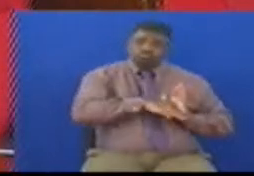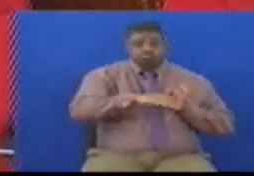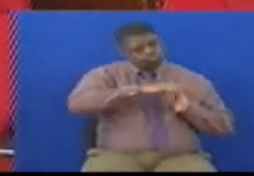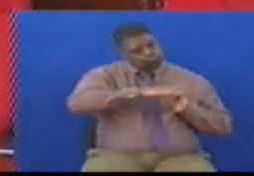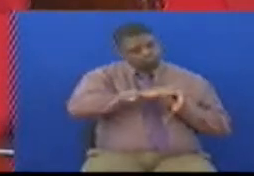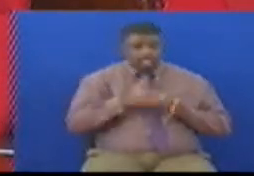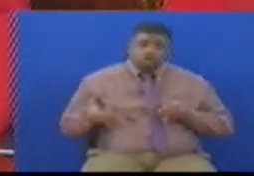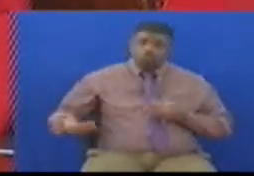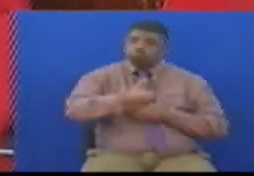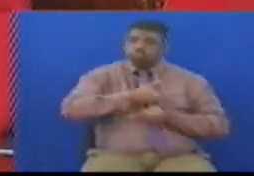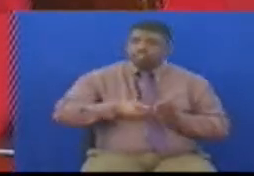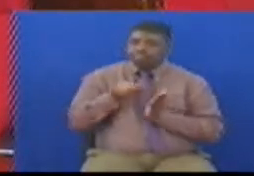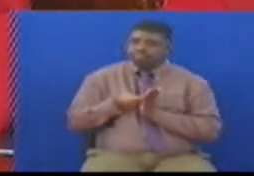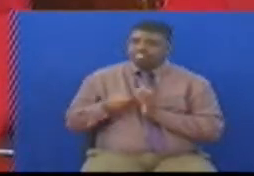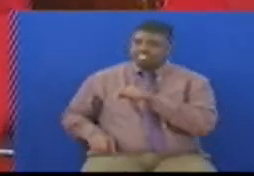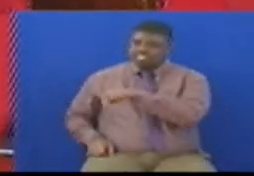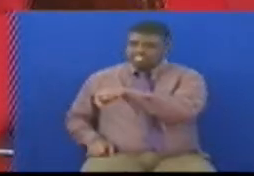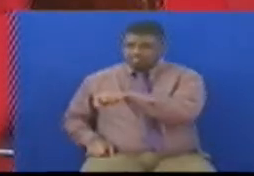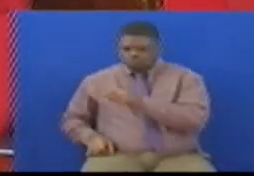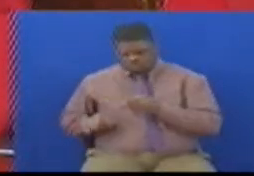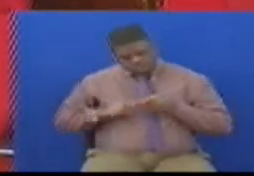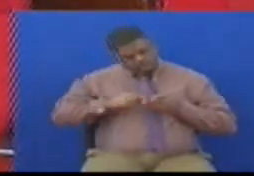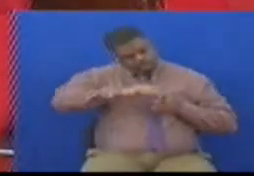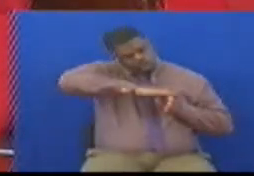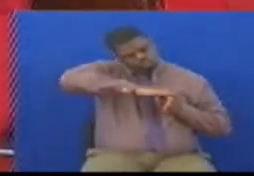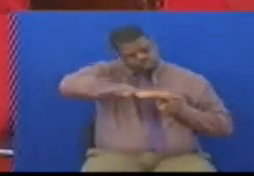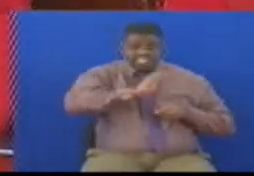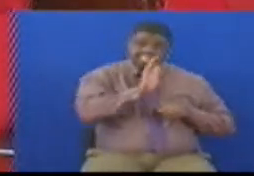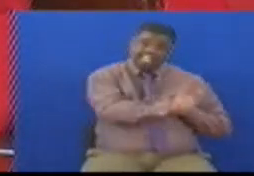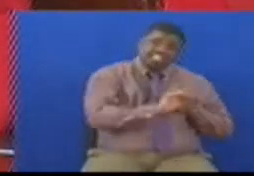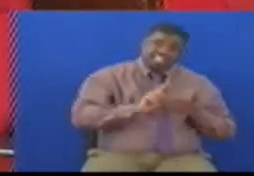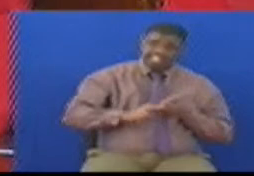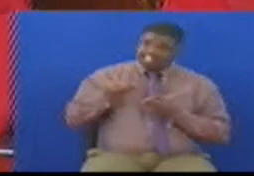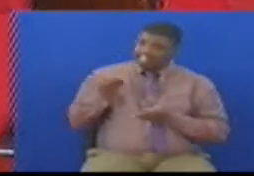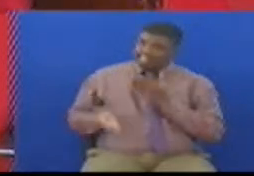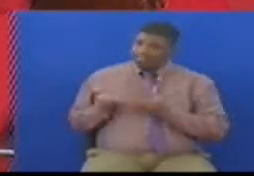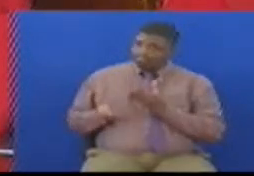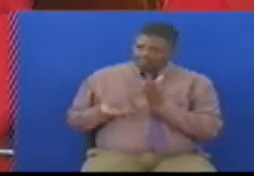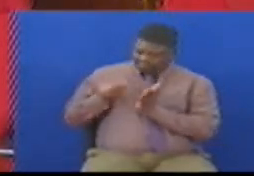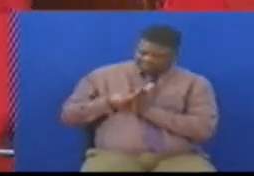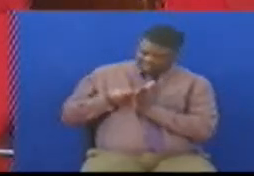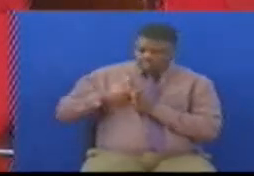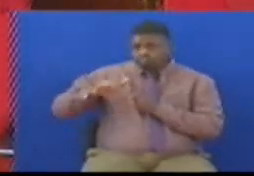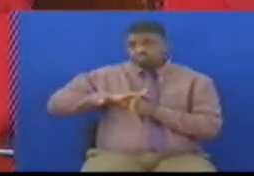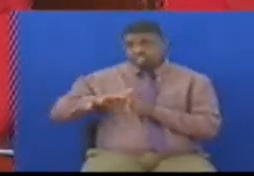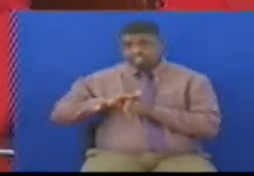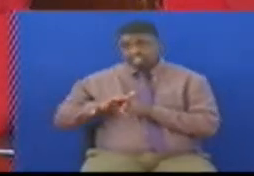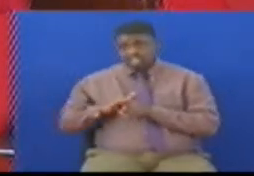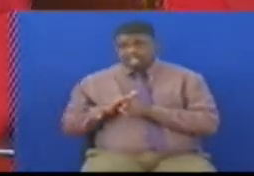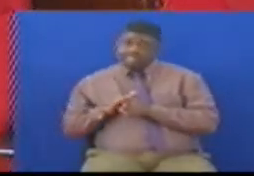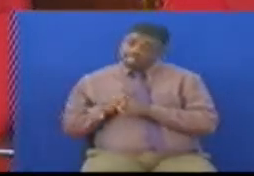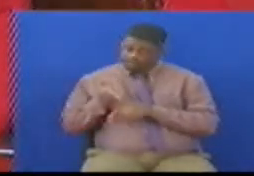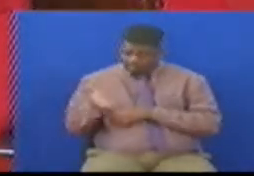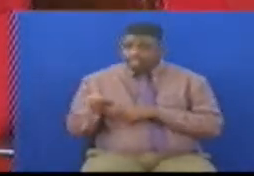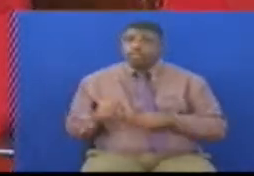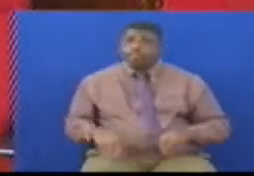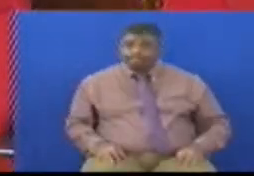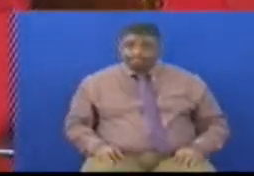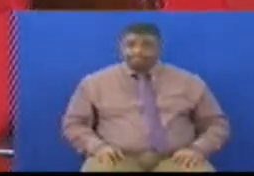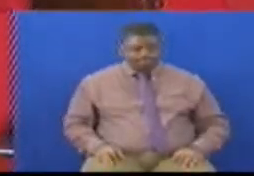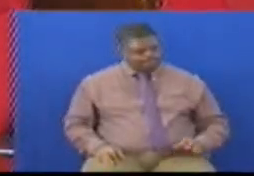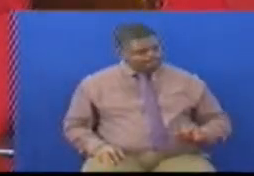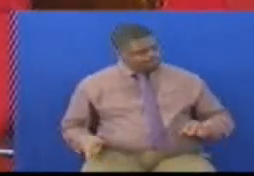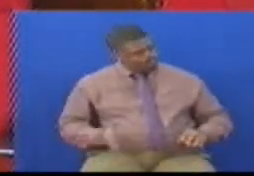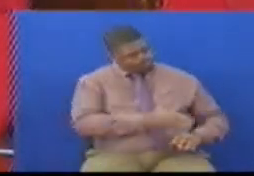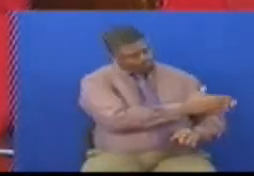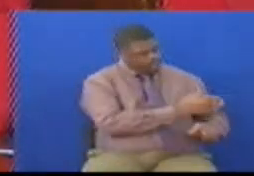uliotumika kukusanya fedha hizo, matumizi yake na tathmini ya fedha zilizotumika kwa matumizi husika. Namba